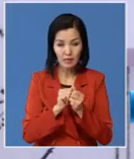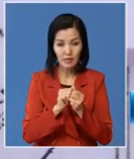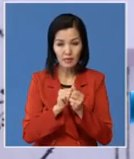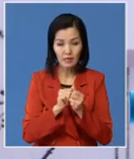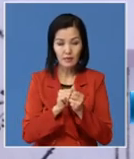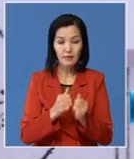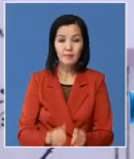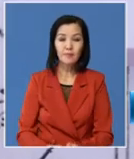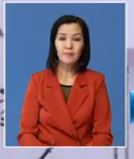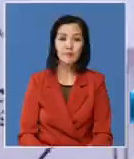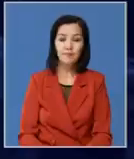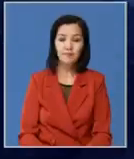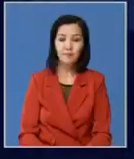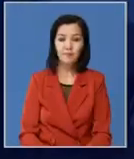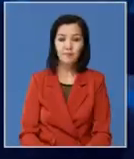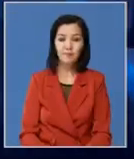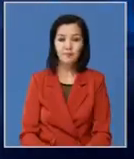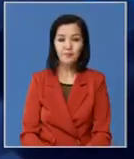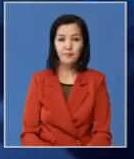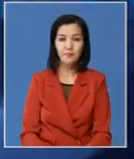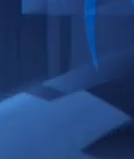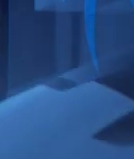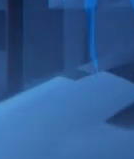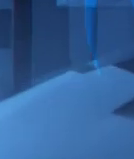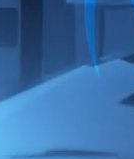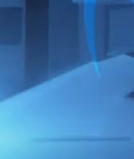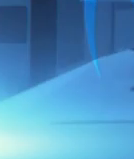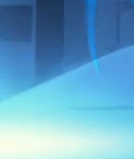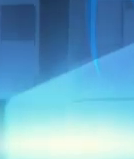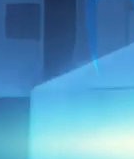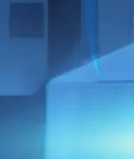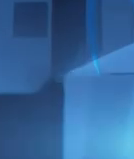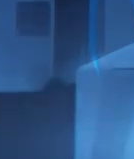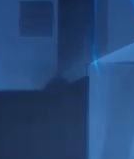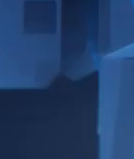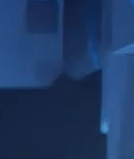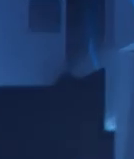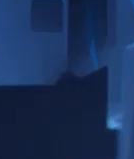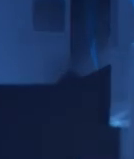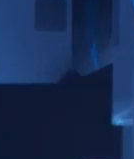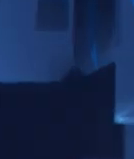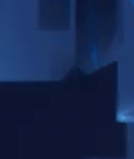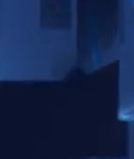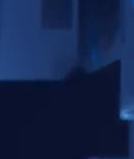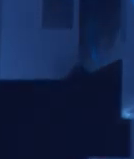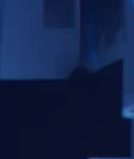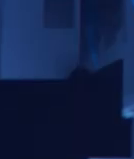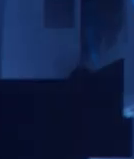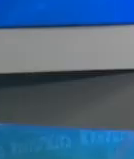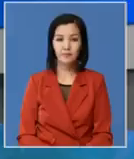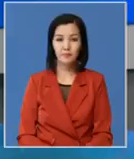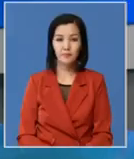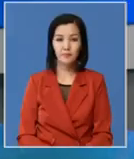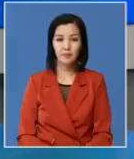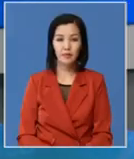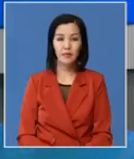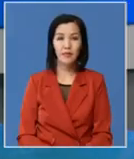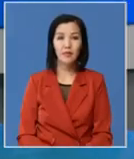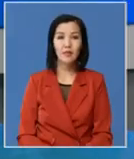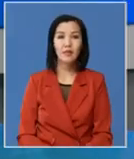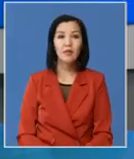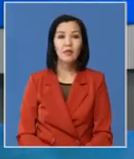дейін жатқа бермей, жазықсыз жапа шеккен оқиғамен өрбейді. Тура жолда туған баладан, жардан айырылған ер тағдыры көрген